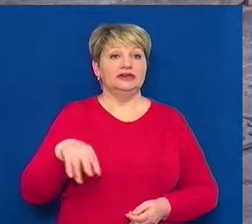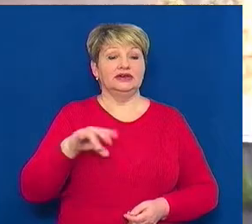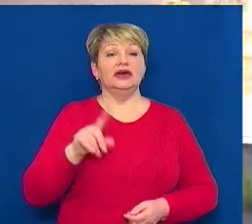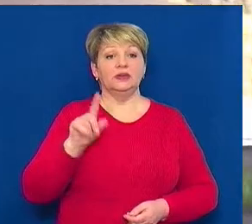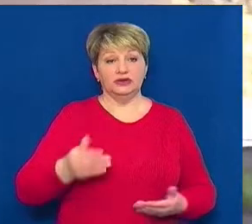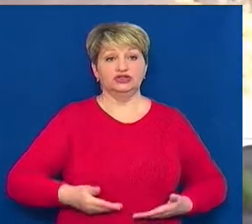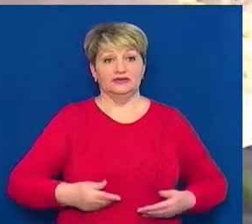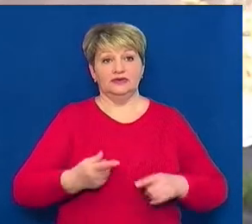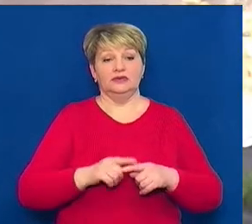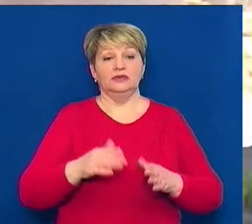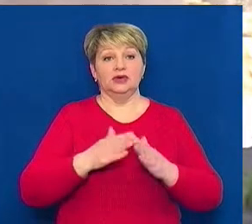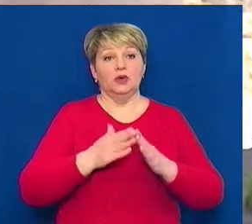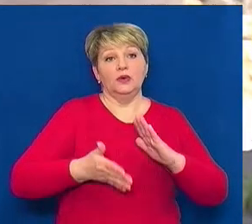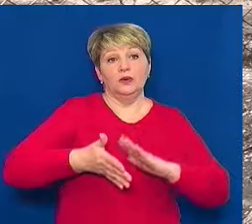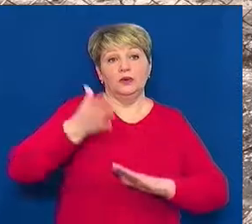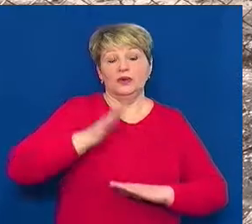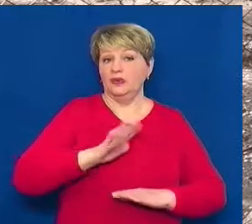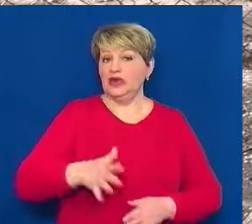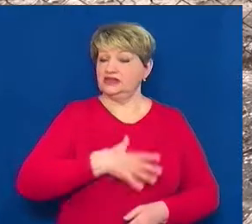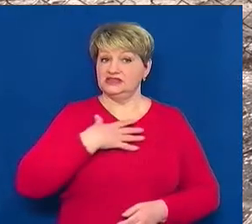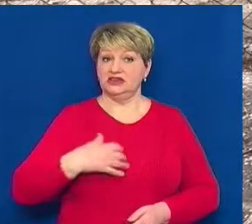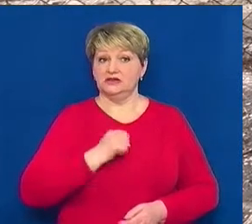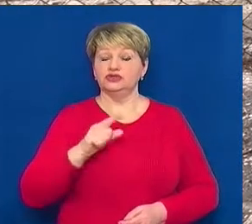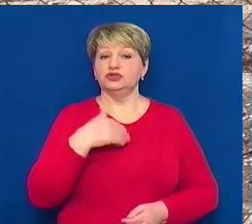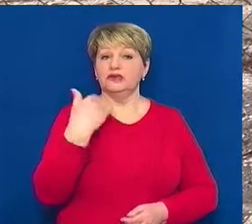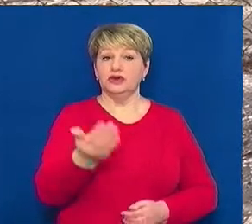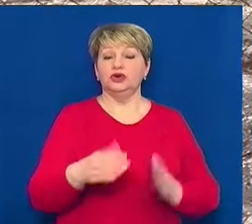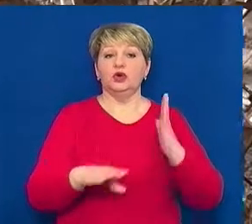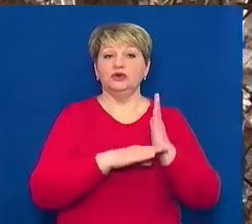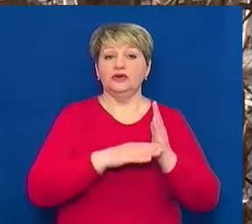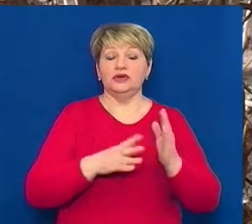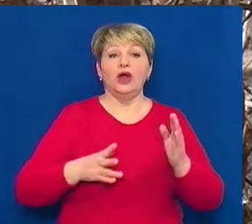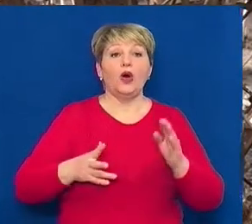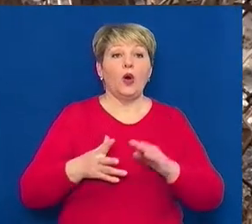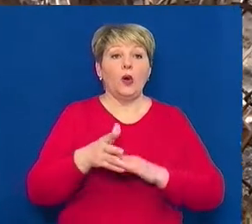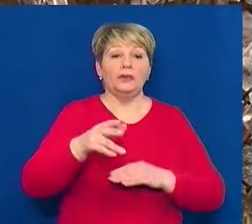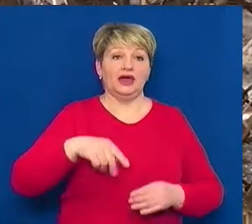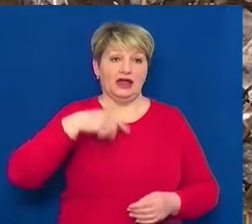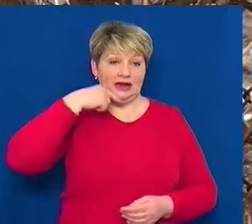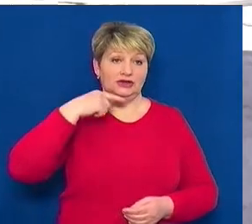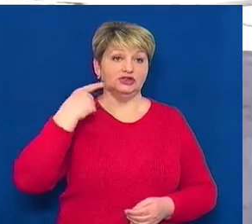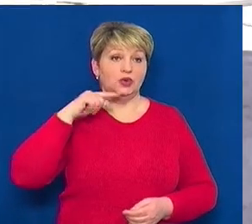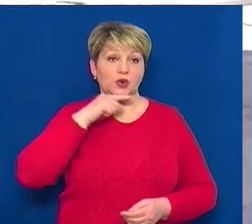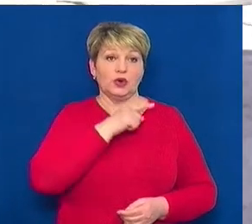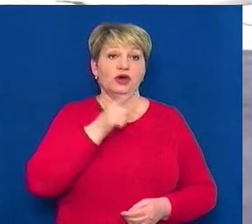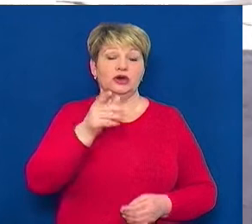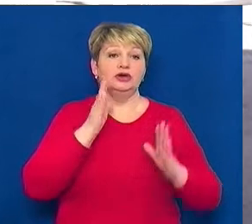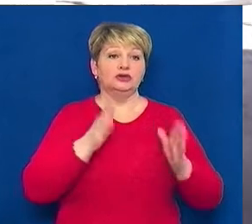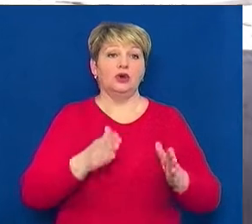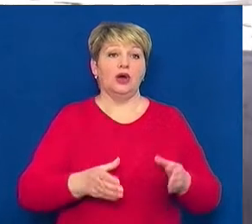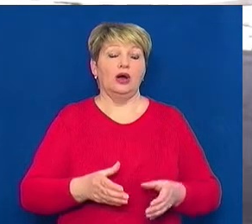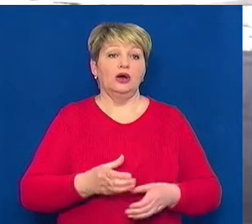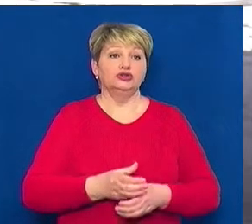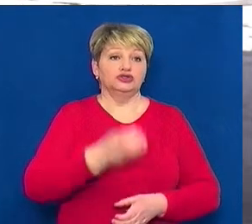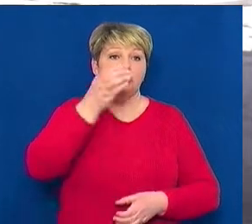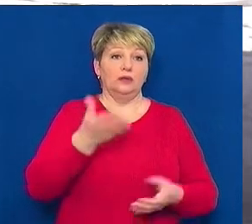в цій багатоповерхівці. Каже, незадоволена, що в її дворі обрізали грушу. Її обрубали, тільки стовбур залишили. Я